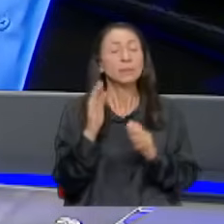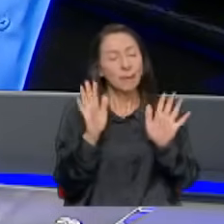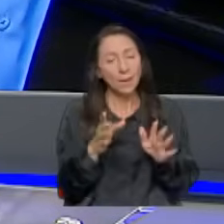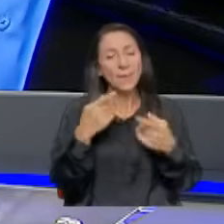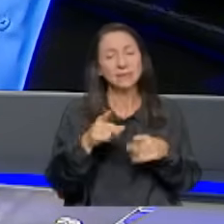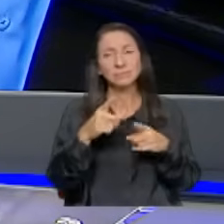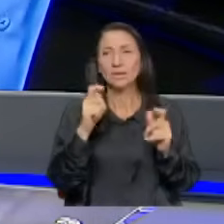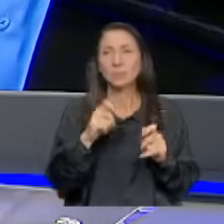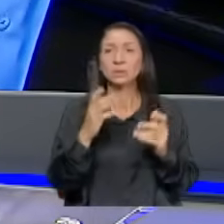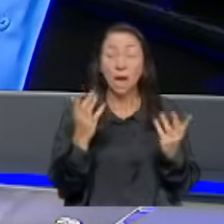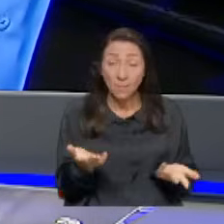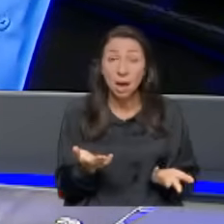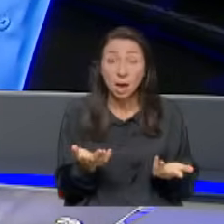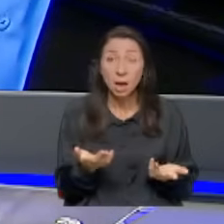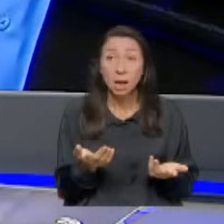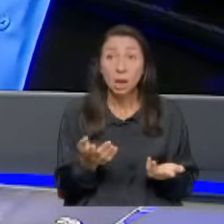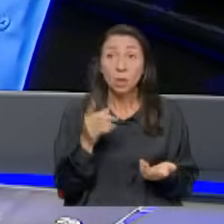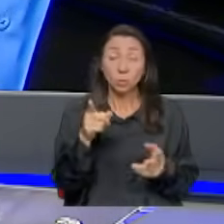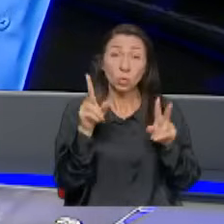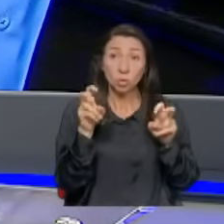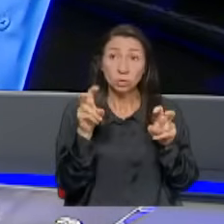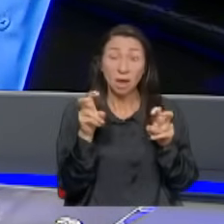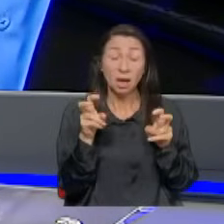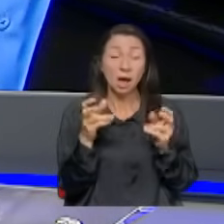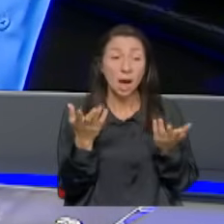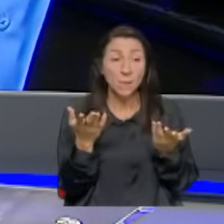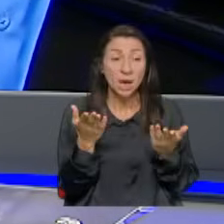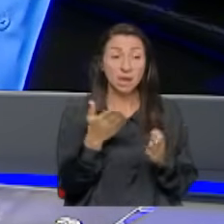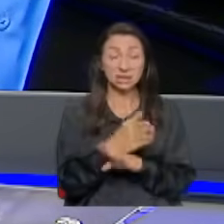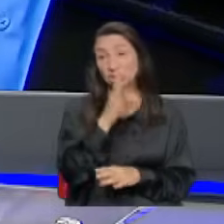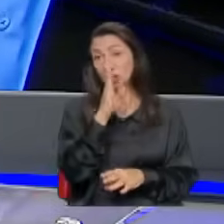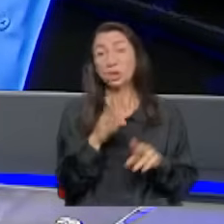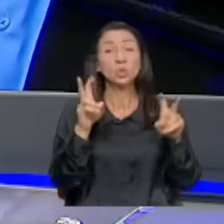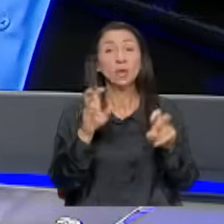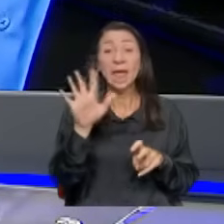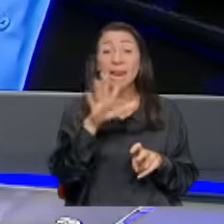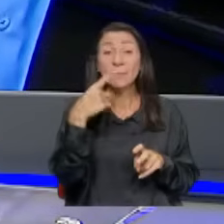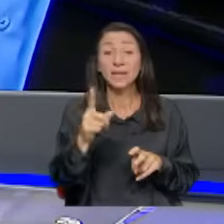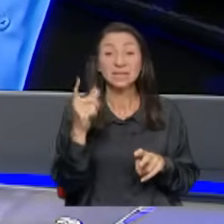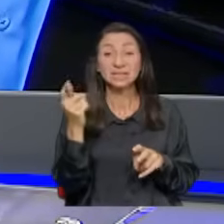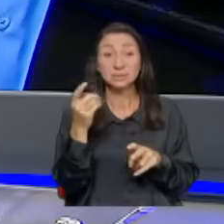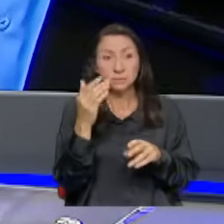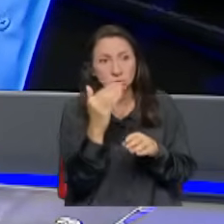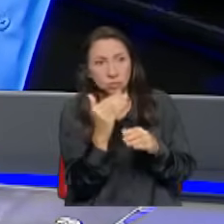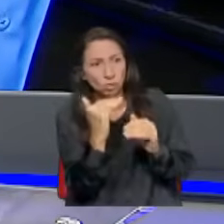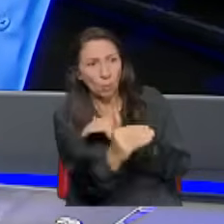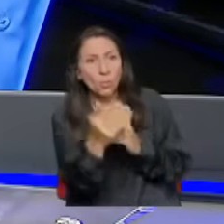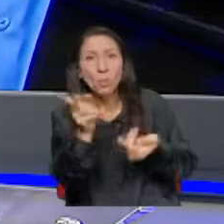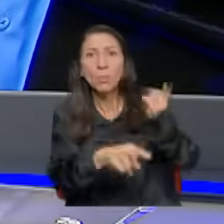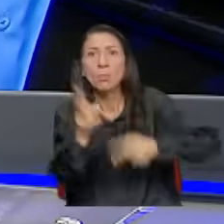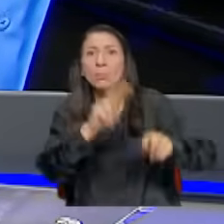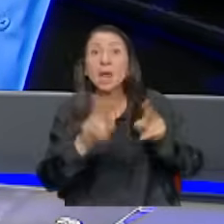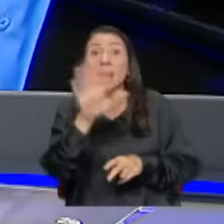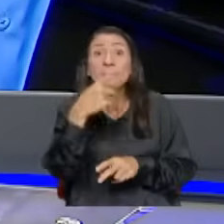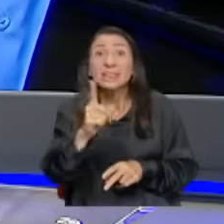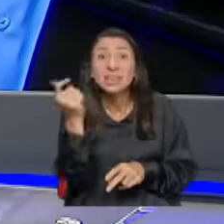Espri yapıyoruz falan filan ama bu konuda Ama asıl ciddi konu 50 bin kişi yurttaşımız hayatını kaybetmiş